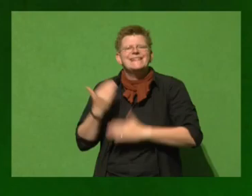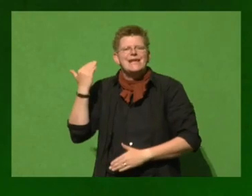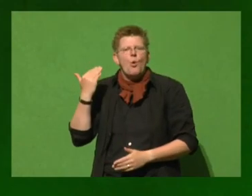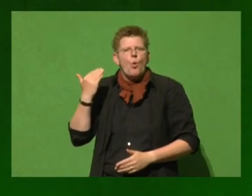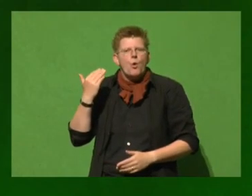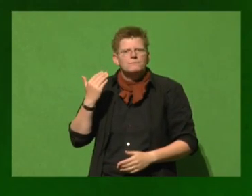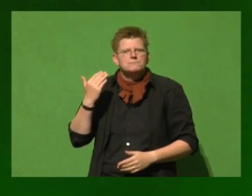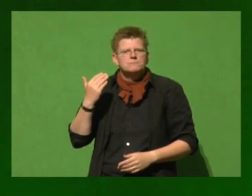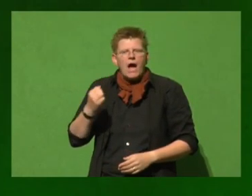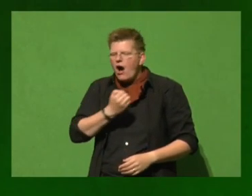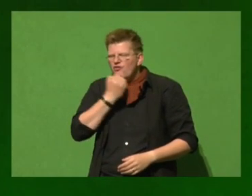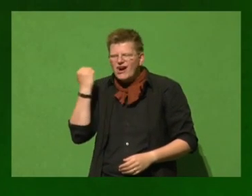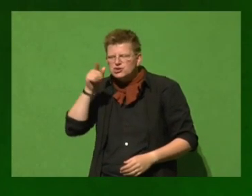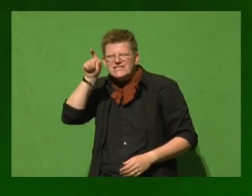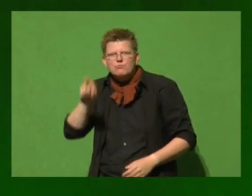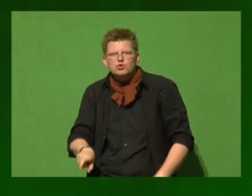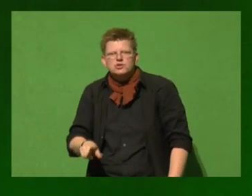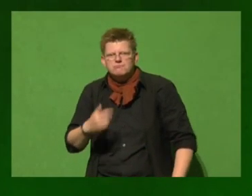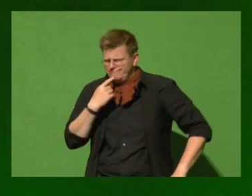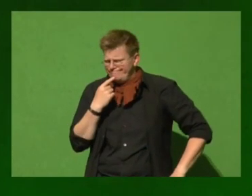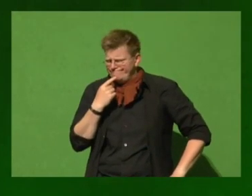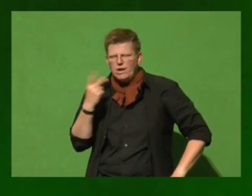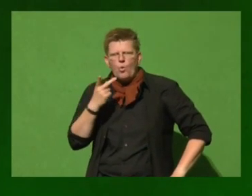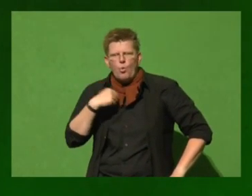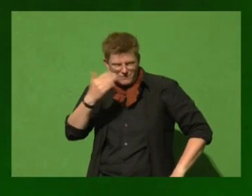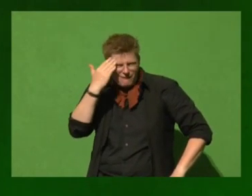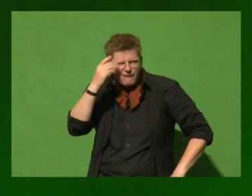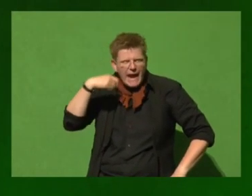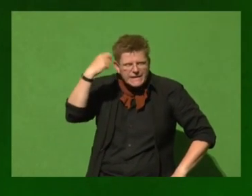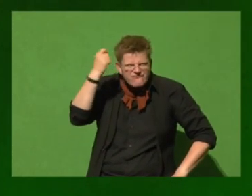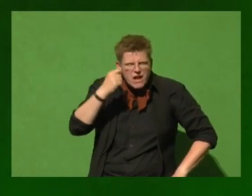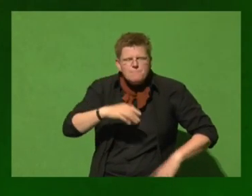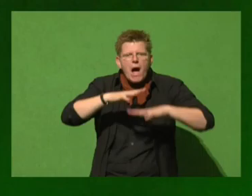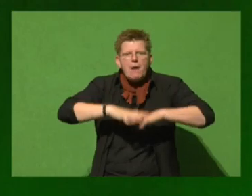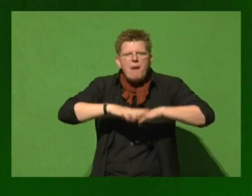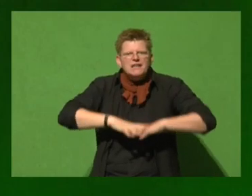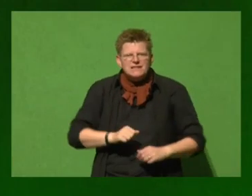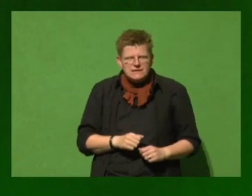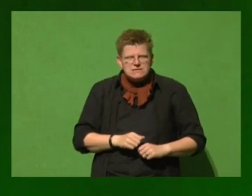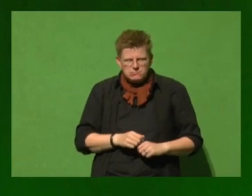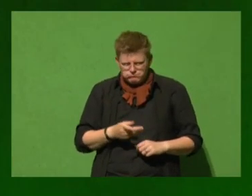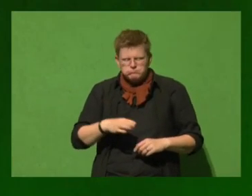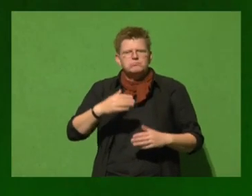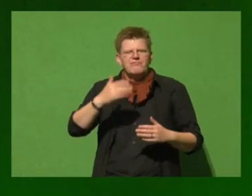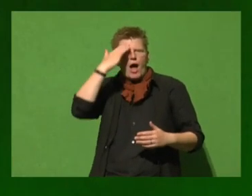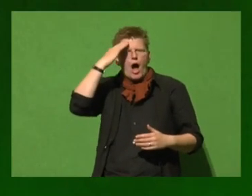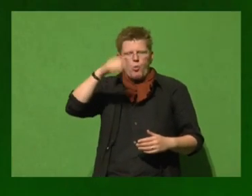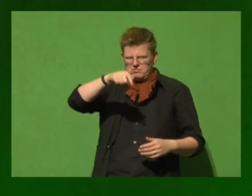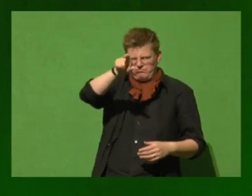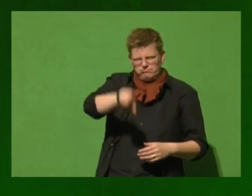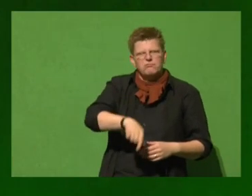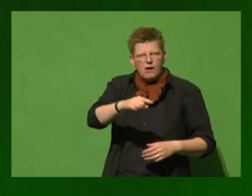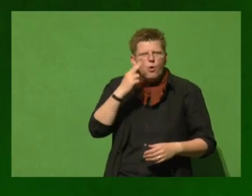mit dem Neo aus der Matrix-Trilogie zu tun hat? Aber das habe ich da nicht getan, sondern zum Ernst der Lage